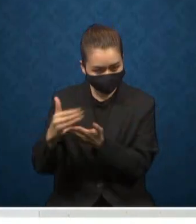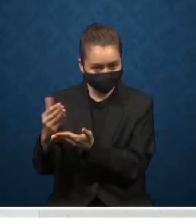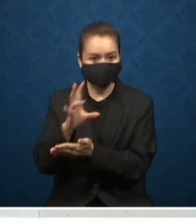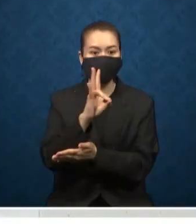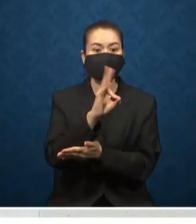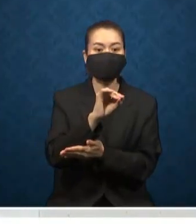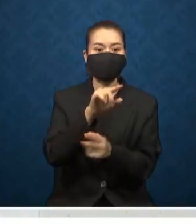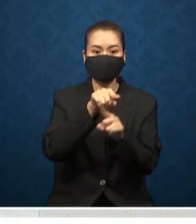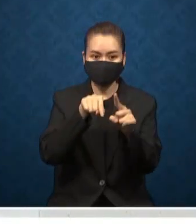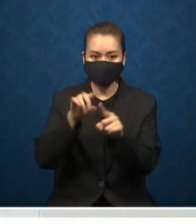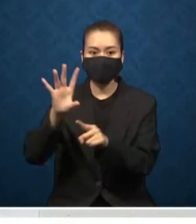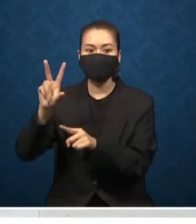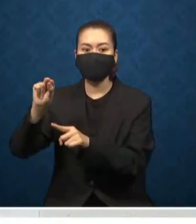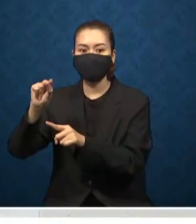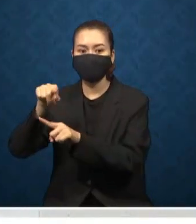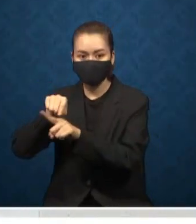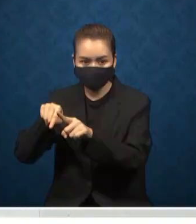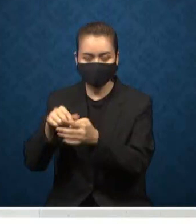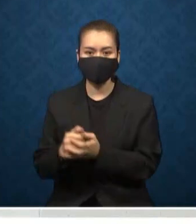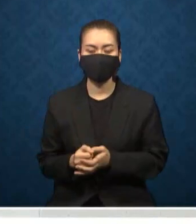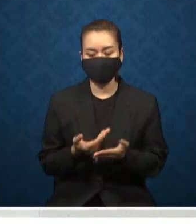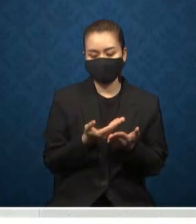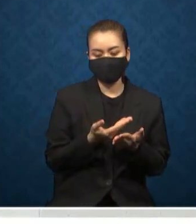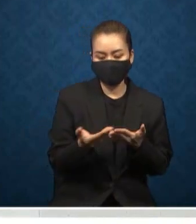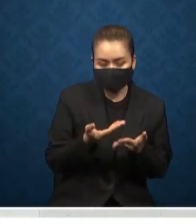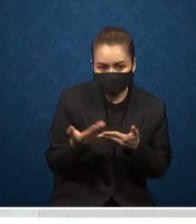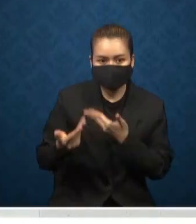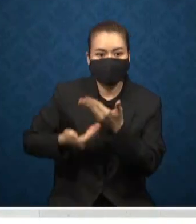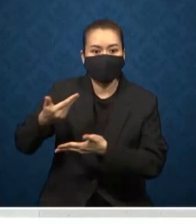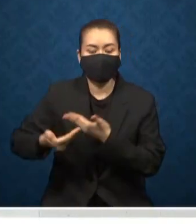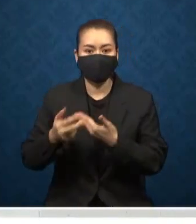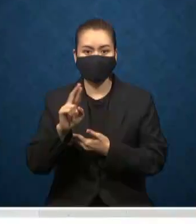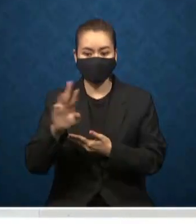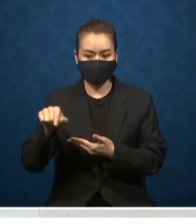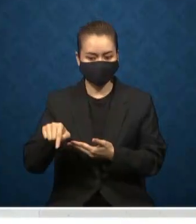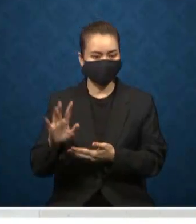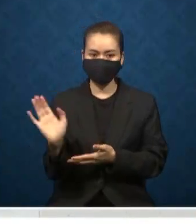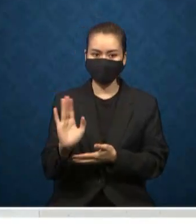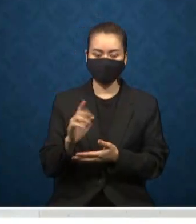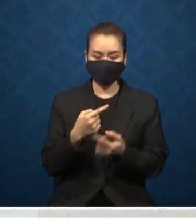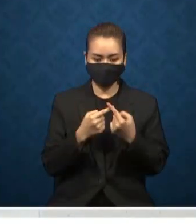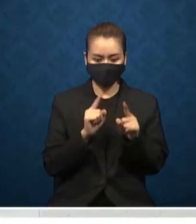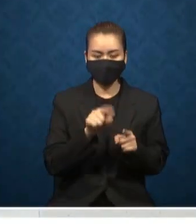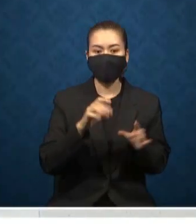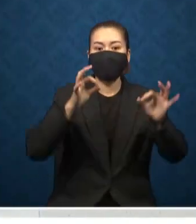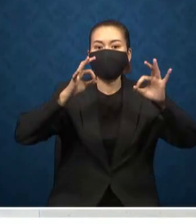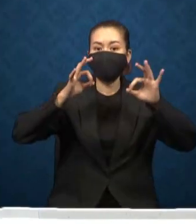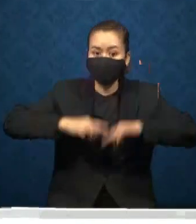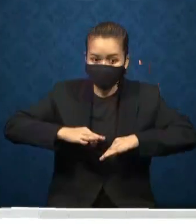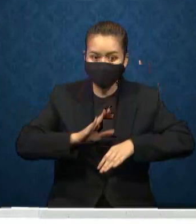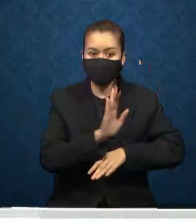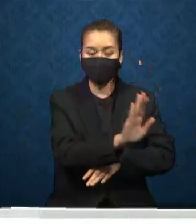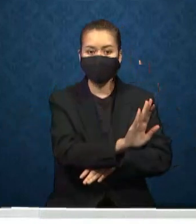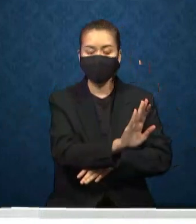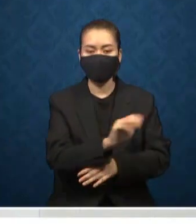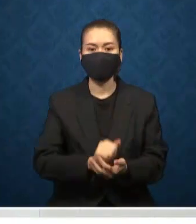70-30 การซื้อขายไม่ได้เกิดขึ้นในระบบนอกจากมีการตกลงกันในเฉพ